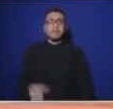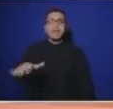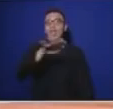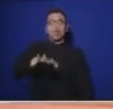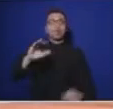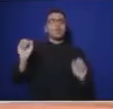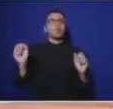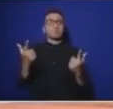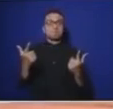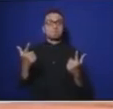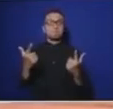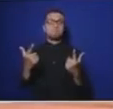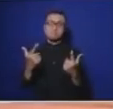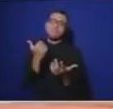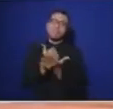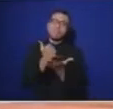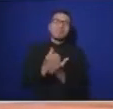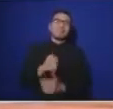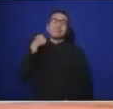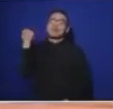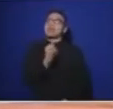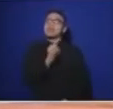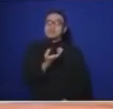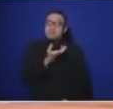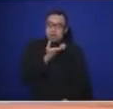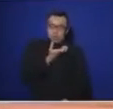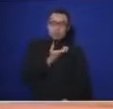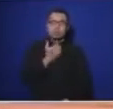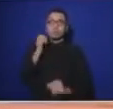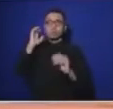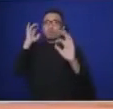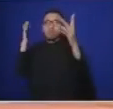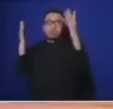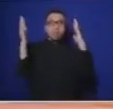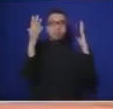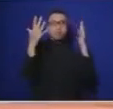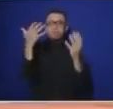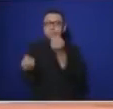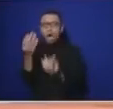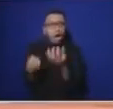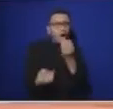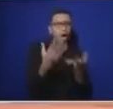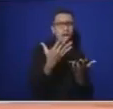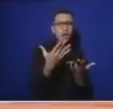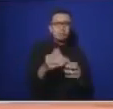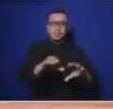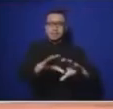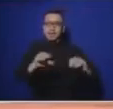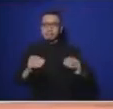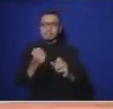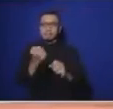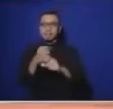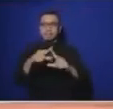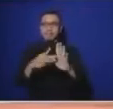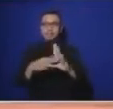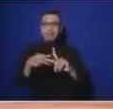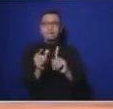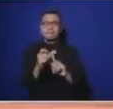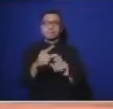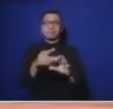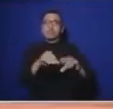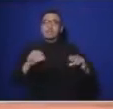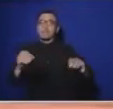kita ingin kebakaran hutan, kebakaran lahan gambut tidak terjadi lagi, dan ini sudah bisa kita